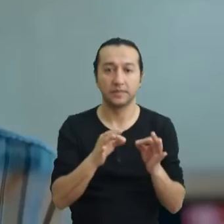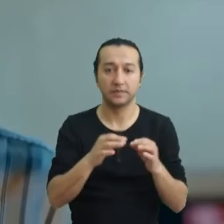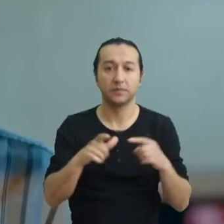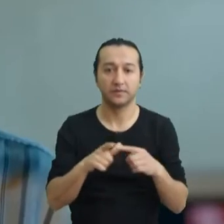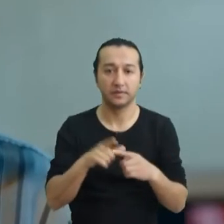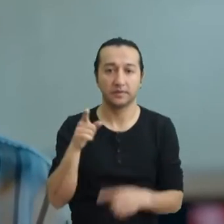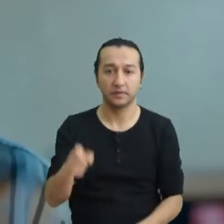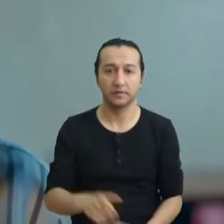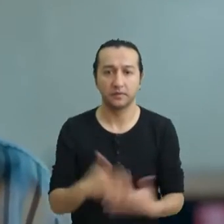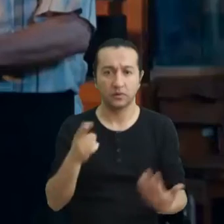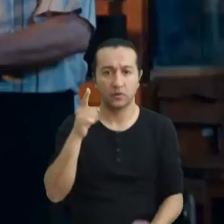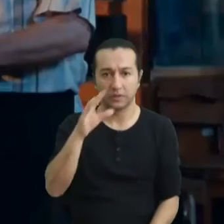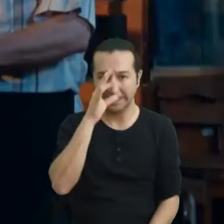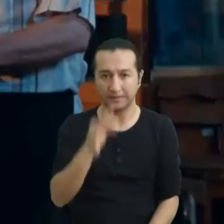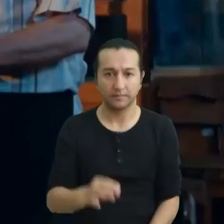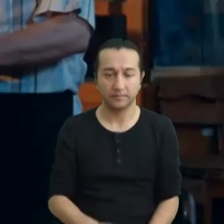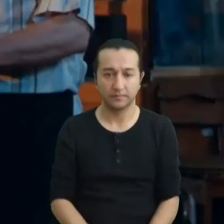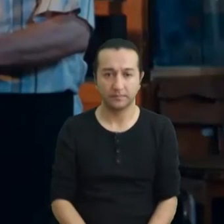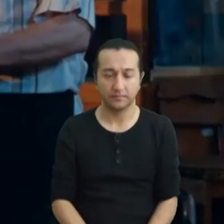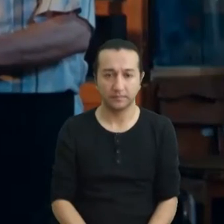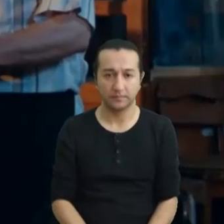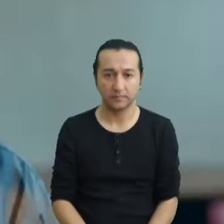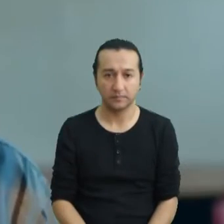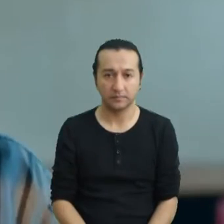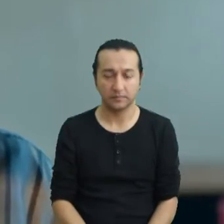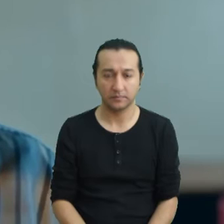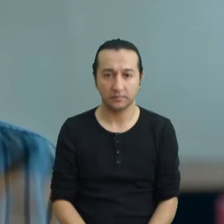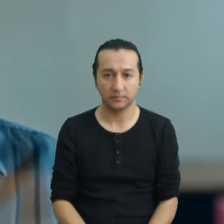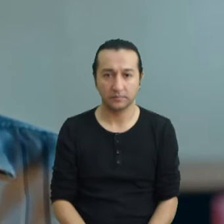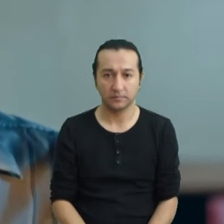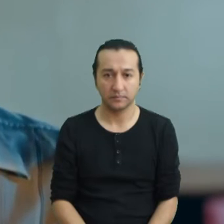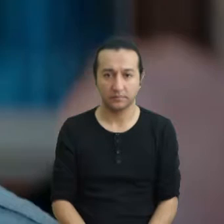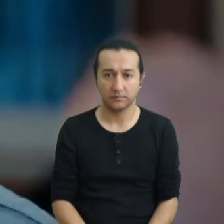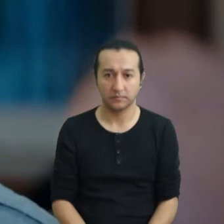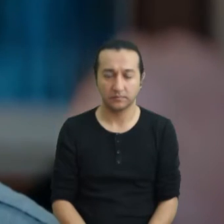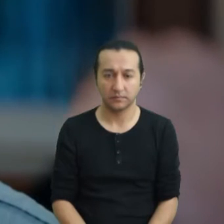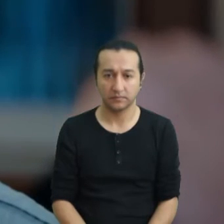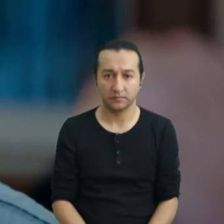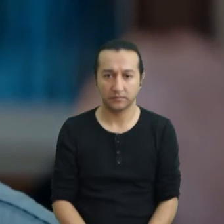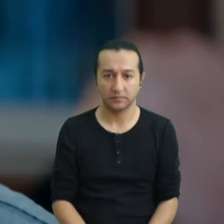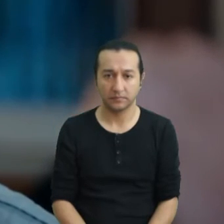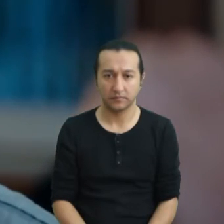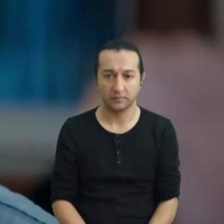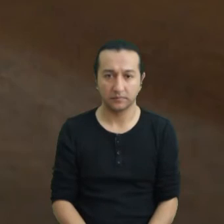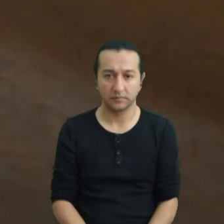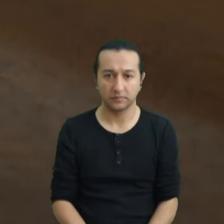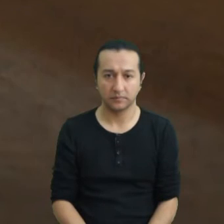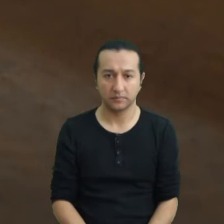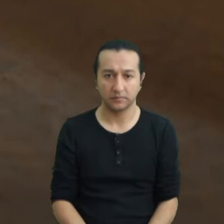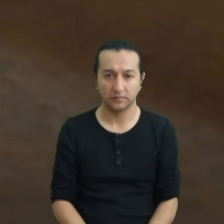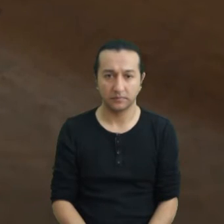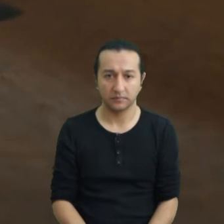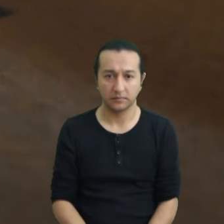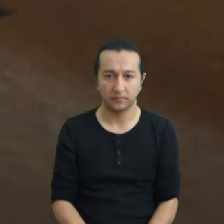Franklin. O da kim? Yusuf sağ elini rahat bir tavırla cebine attı. Esmer, kalın kaşlı, simsiyah